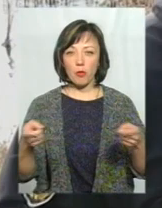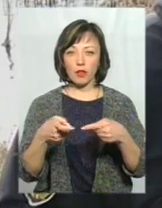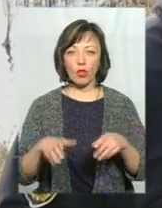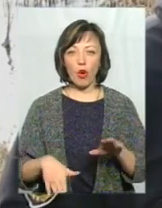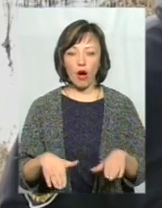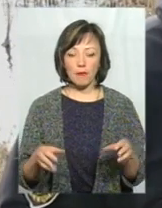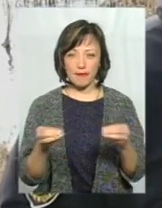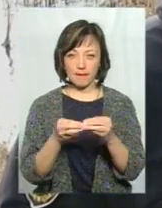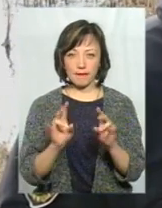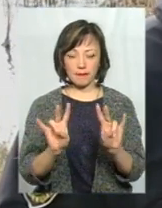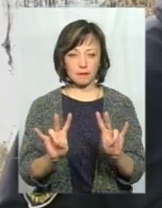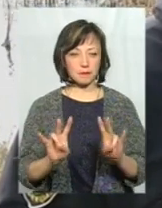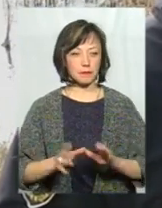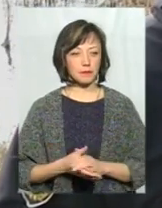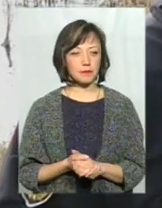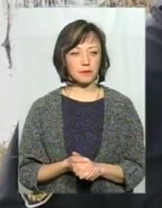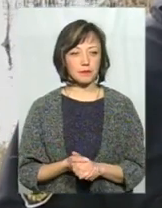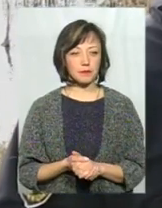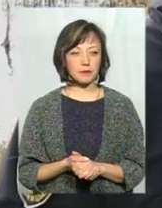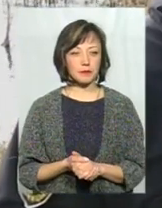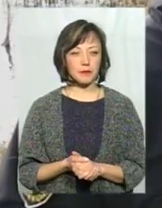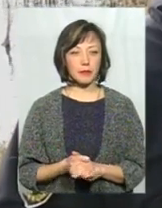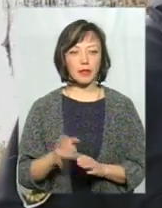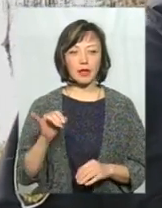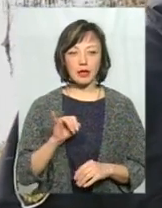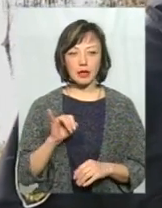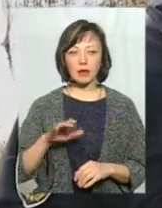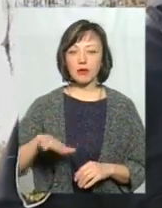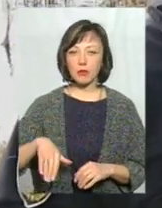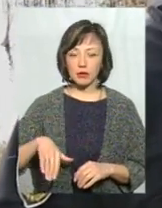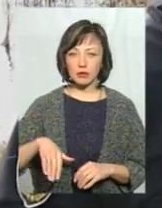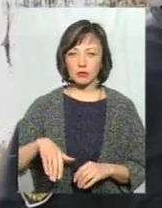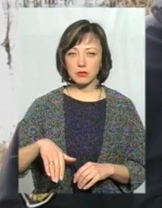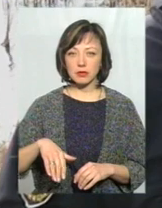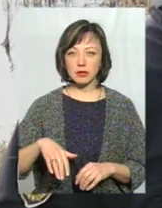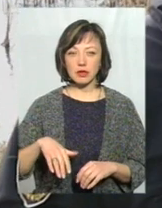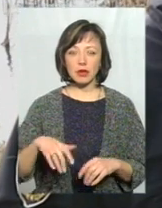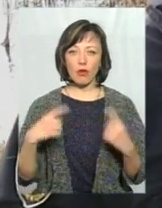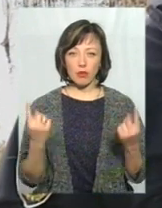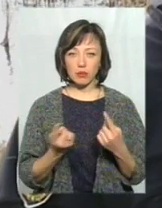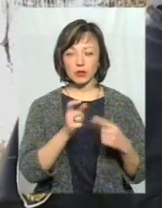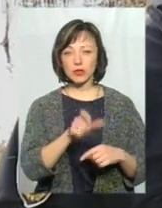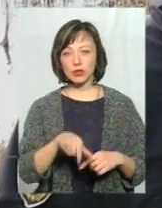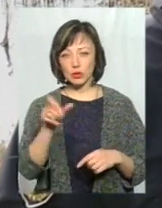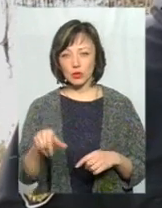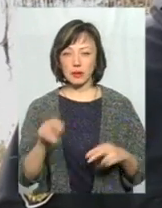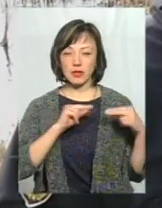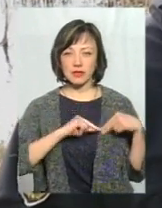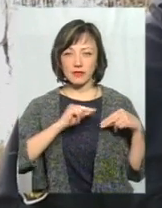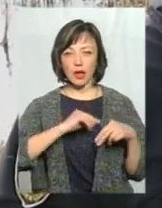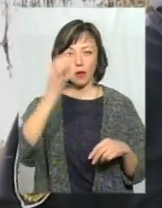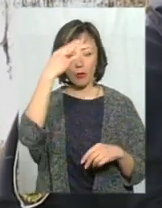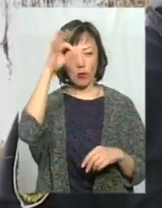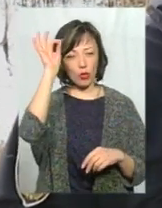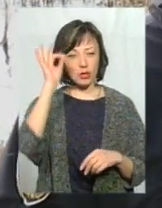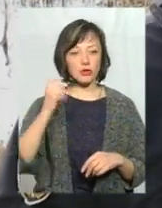ногами, тобто зафіксував його таким чином. І вже тоді цивільні люди і також працівники поліції,